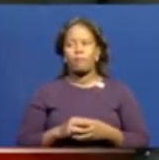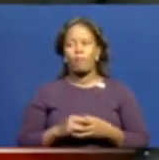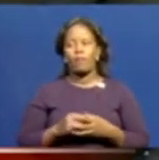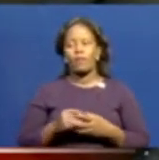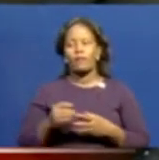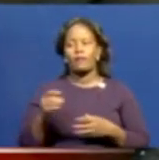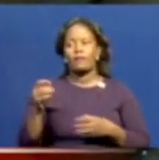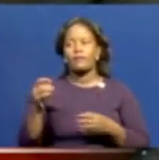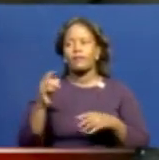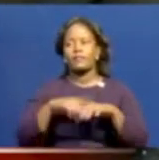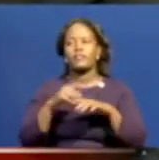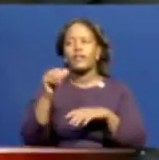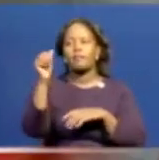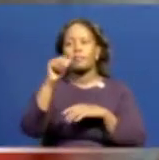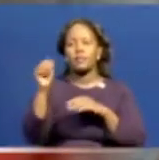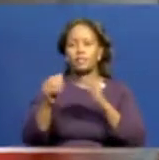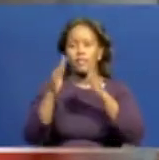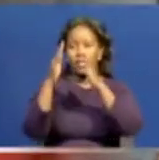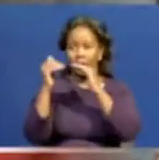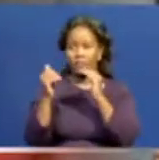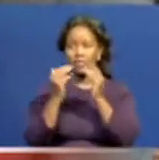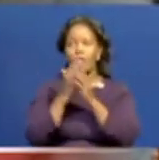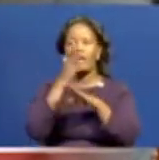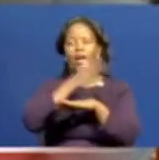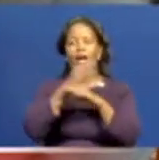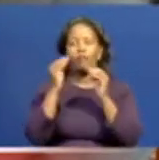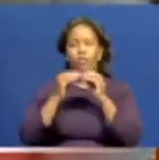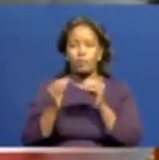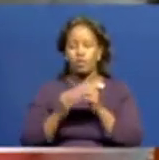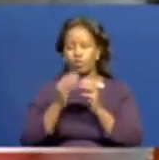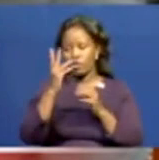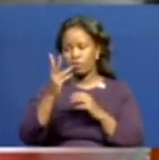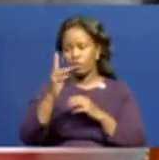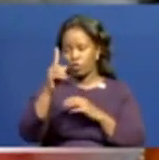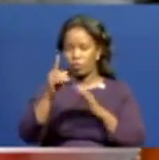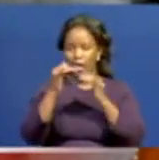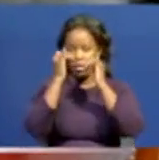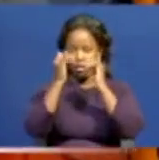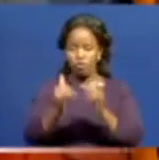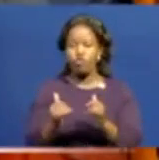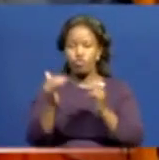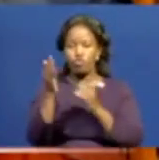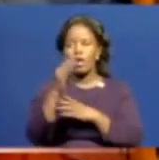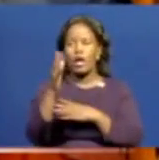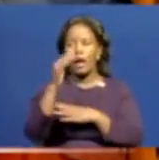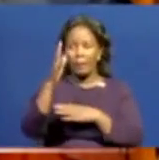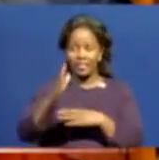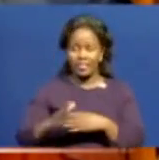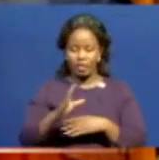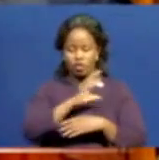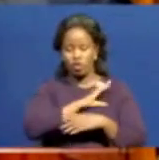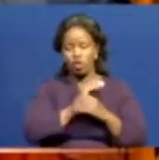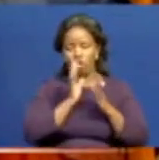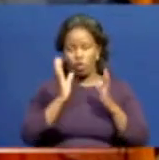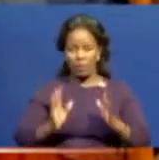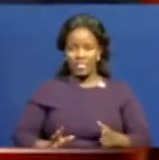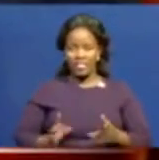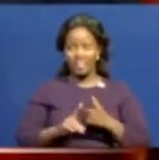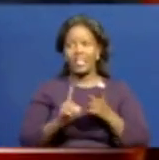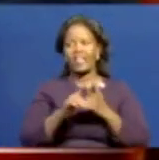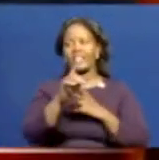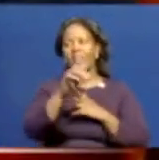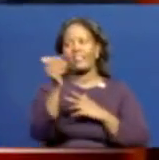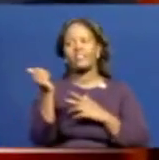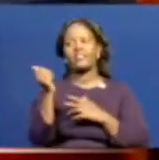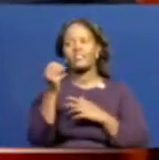Akizungumza katika ikulu ya Nairobi baada ya mkutano na mabalozi 41 wapya, makamishna pamoja na manaibu wakuu wa balozi,